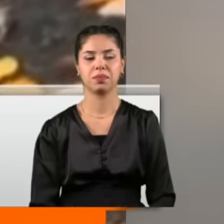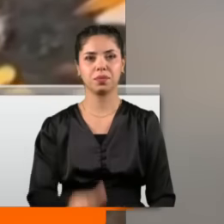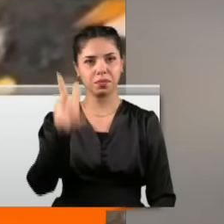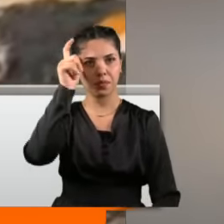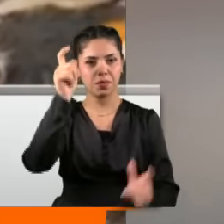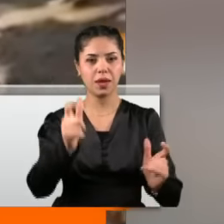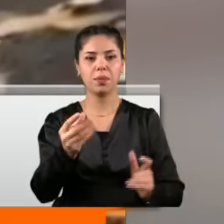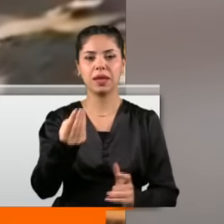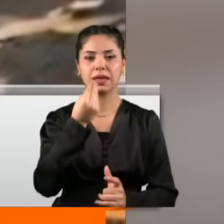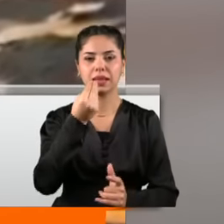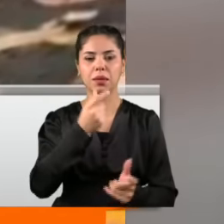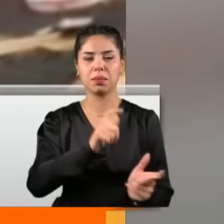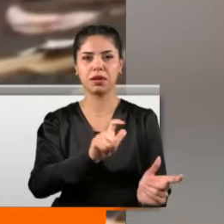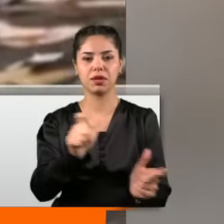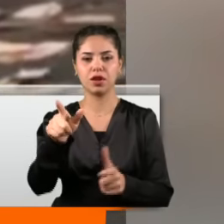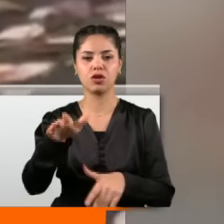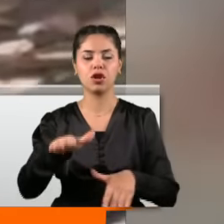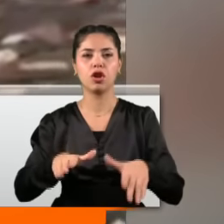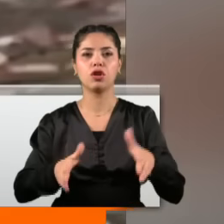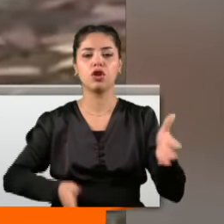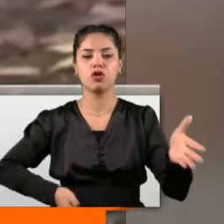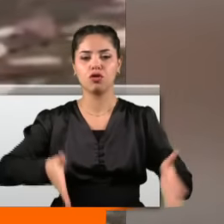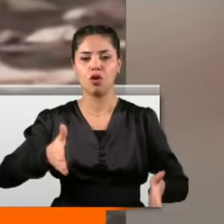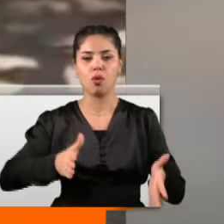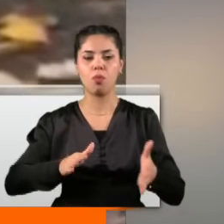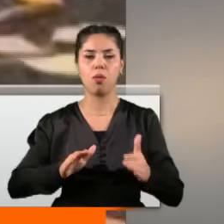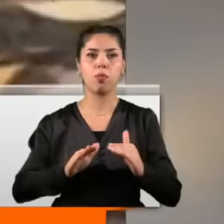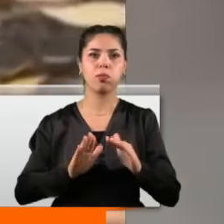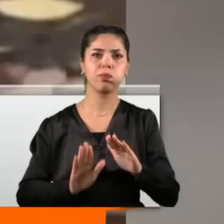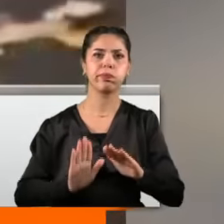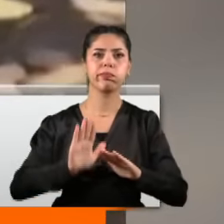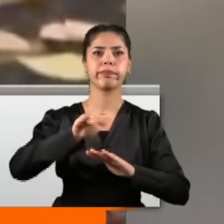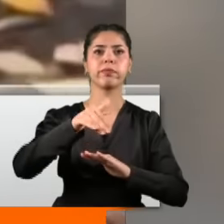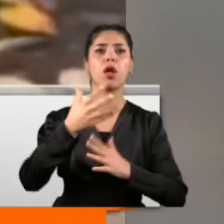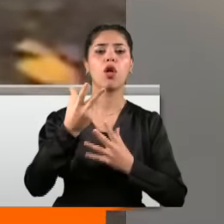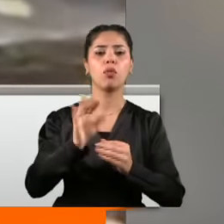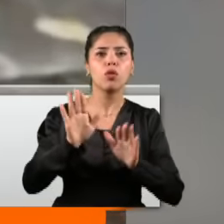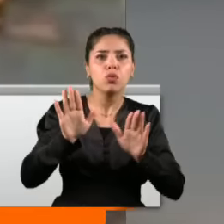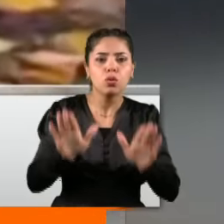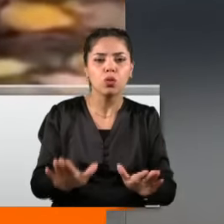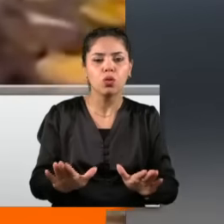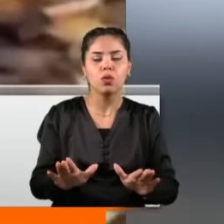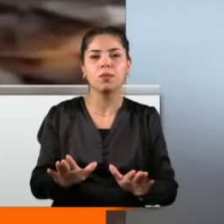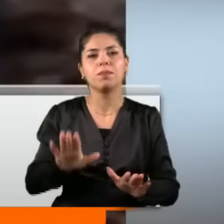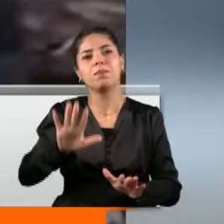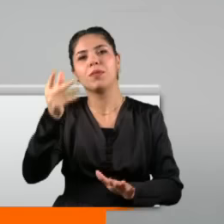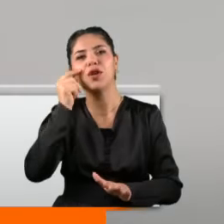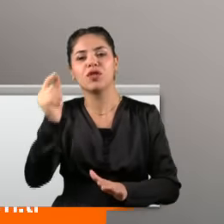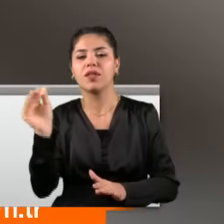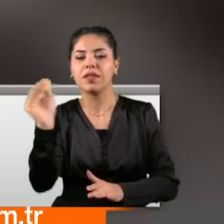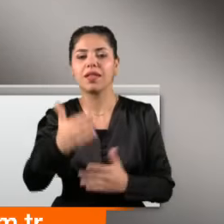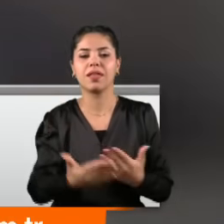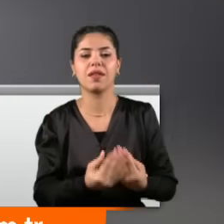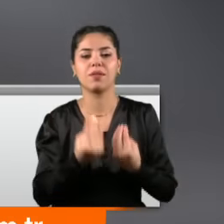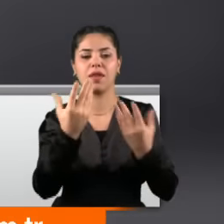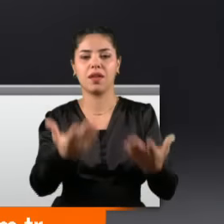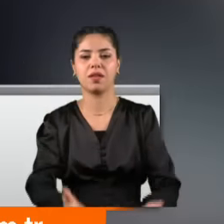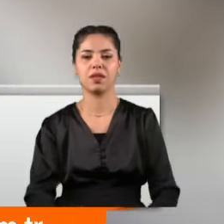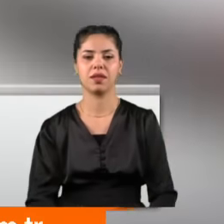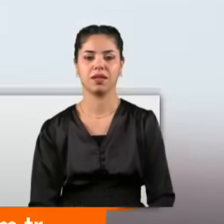Amerika'da yemek kuryeliği yapan bu robotlar kaldırıma çıkamayınca donup kaldı. Yardımlarına yoldan geçen biri yetişti.